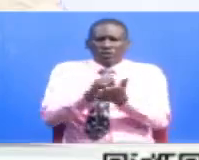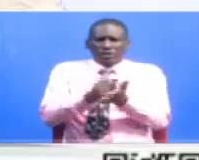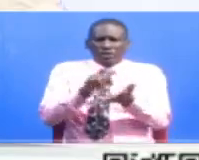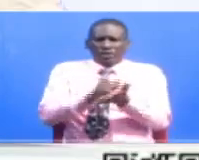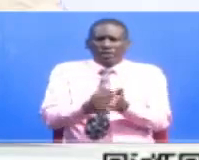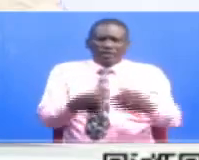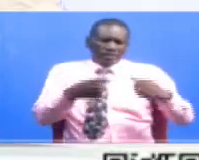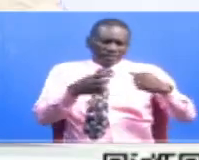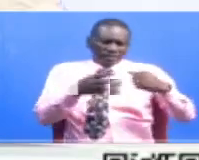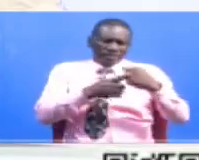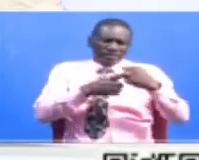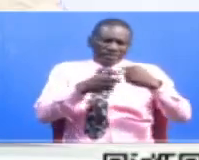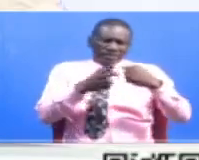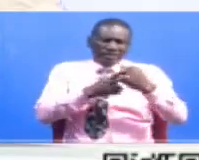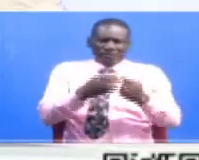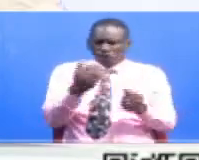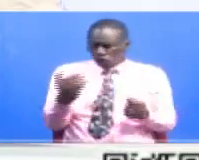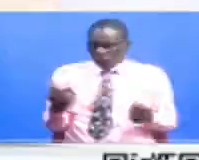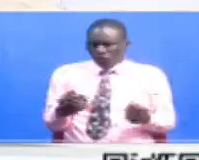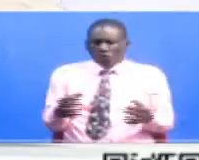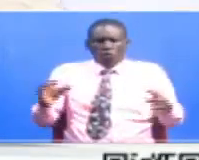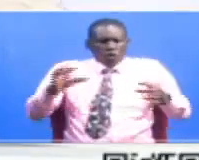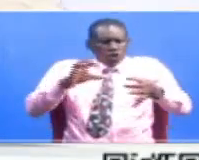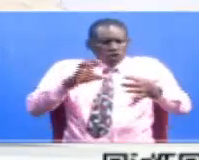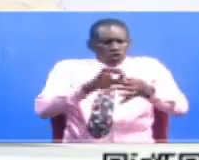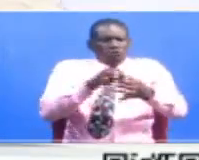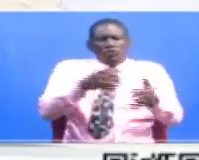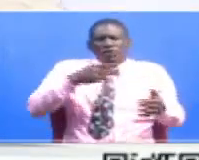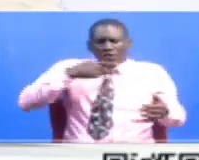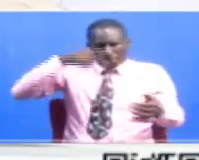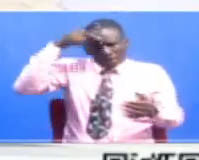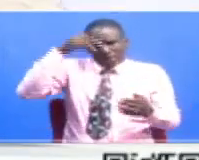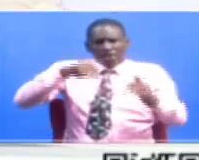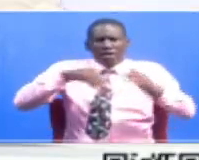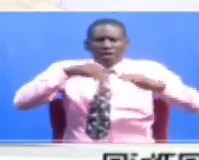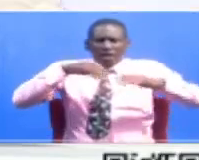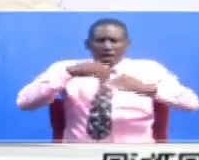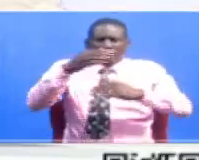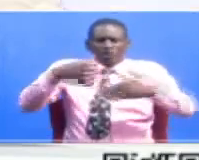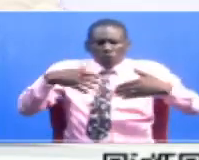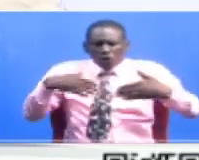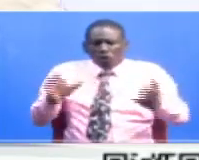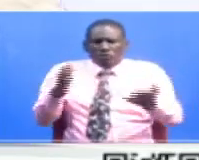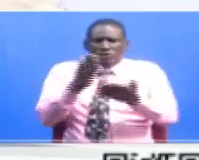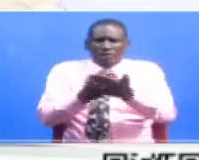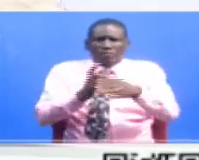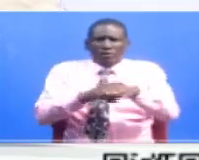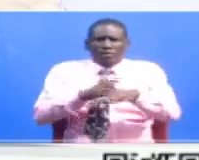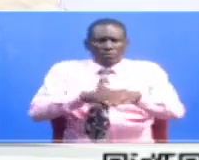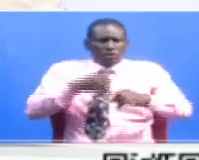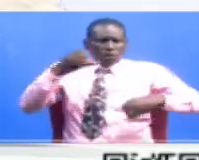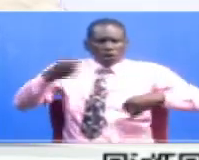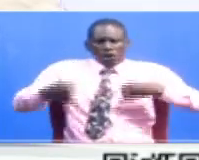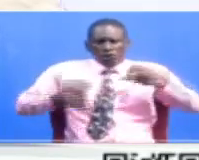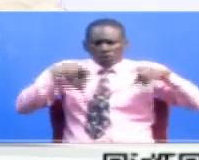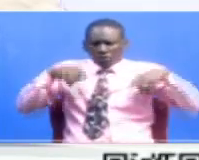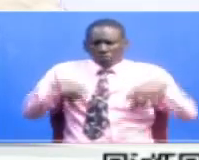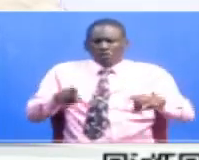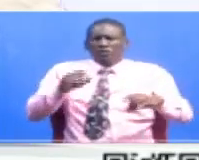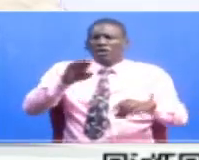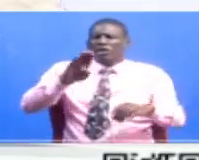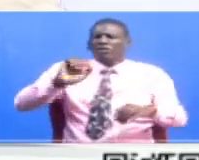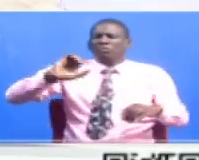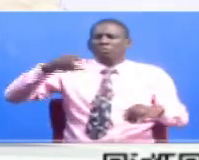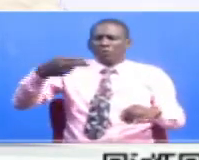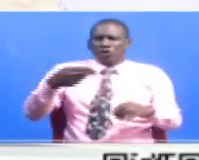Watoto 67 waliunganishwa na wazazi wao baada ya kutoweka kwa muda walipokuwa wakijivinjari katika ufuo wa Jomo